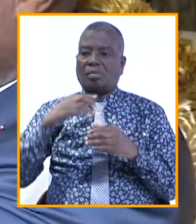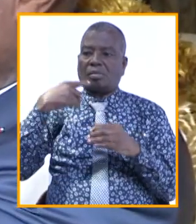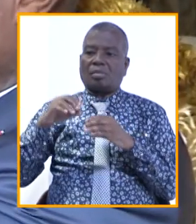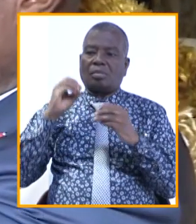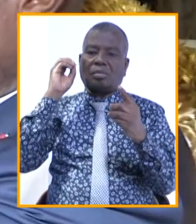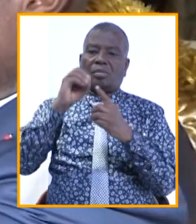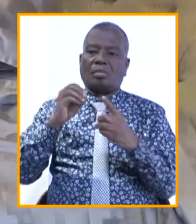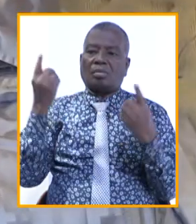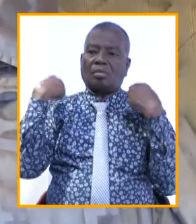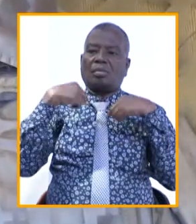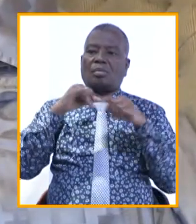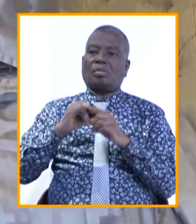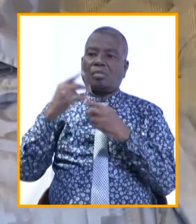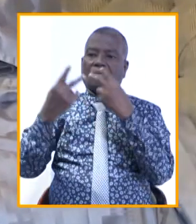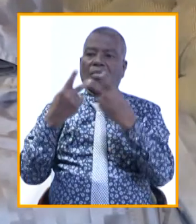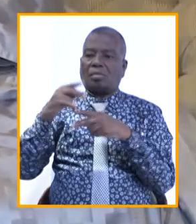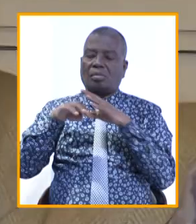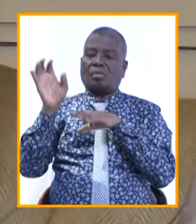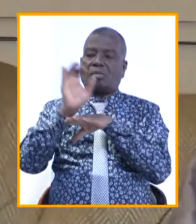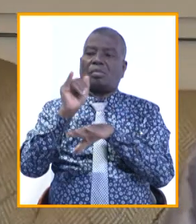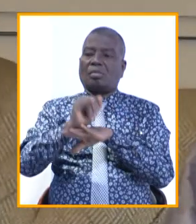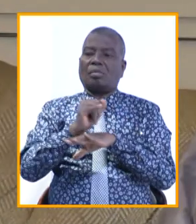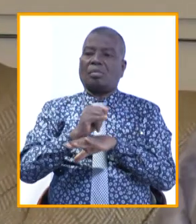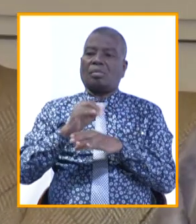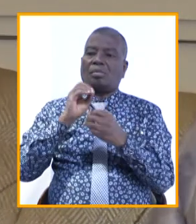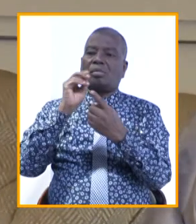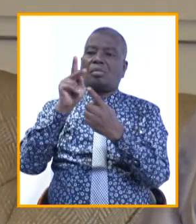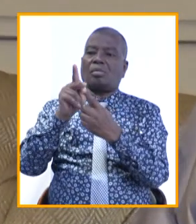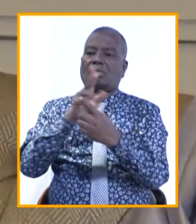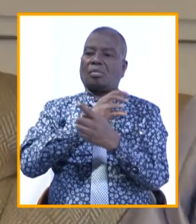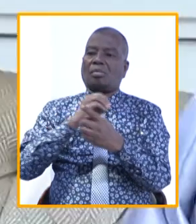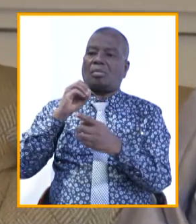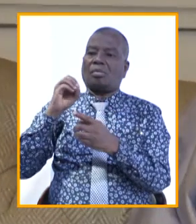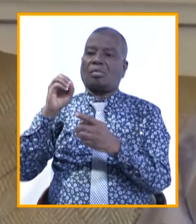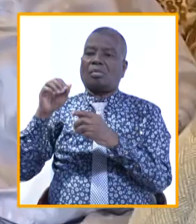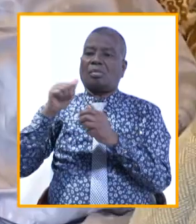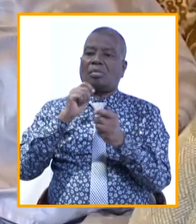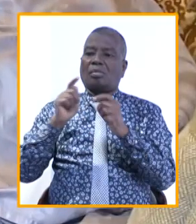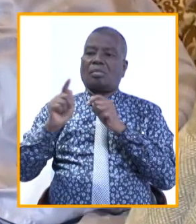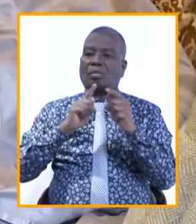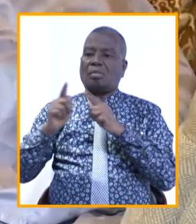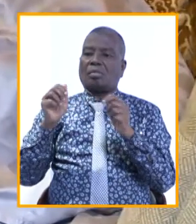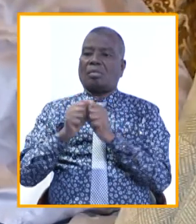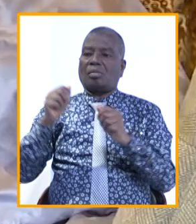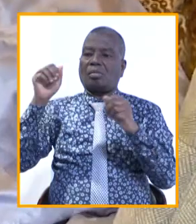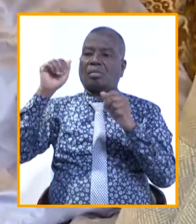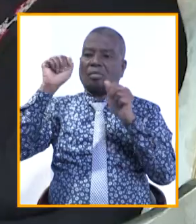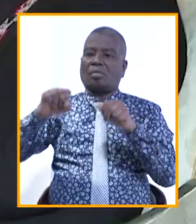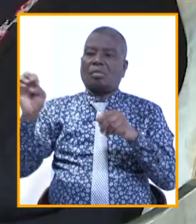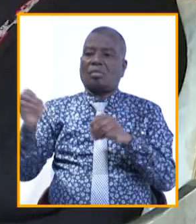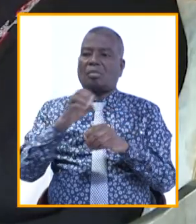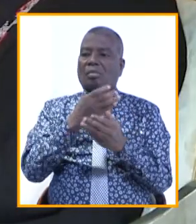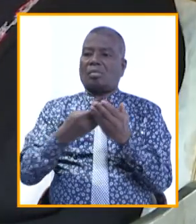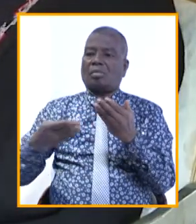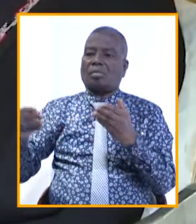fait l'objet lors de son séjour en Côte d'Ivoire. L'occasion aussi d'échanger sur les potentialités et les moyens